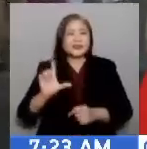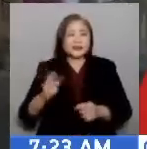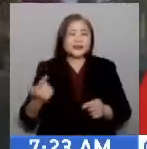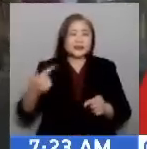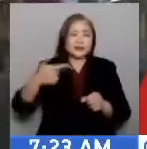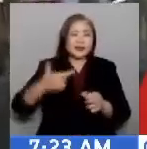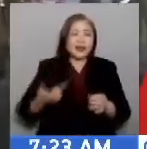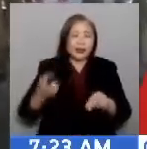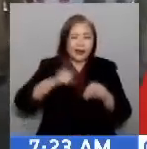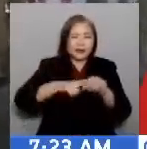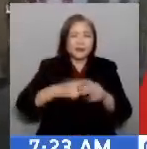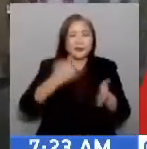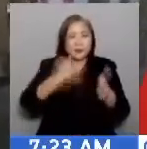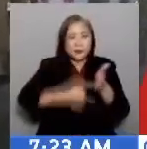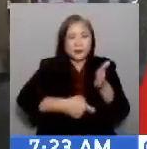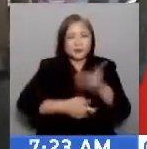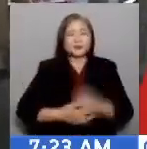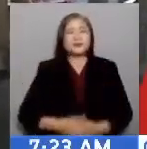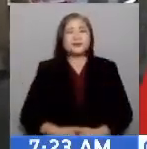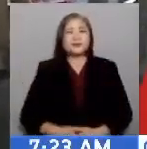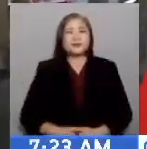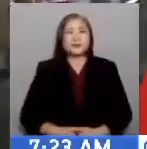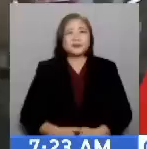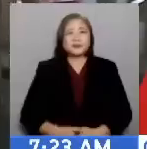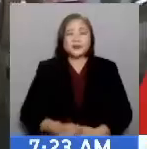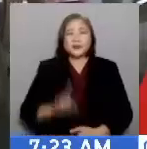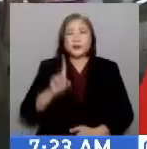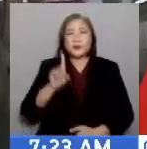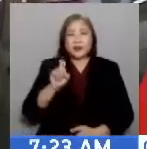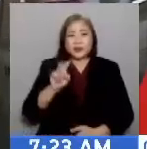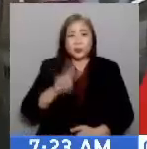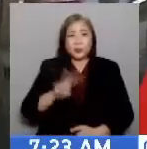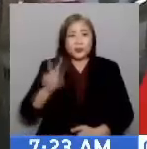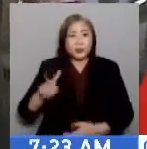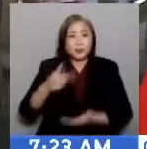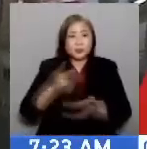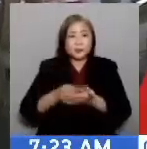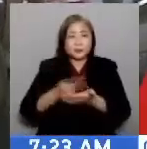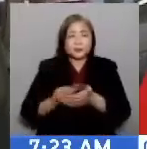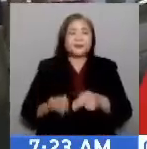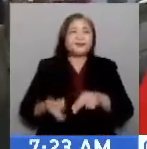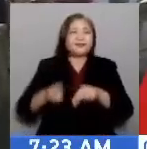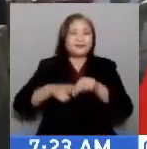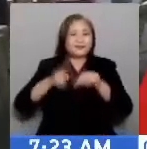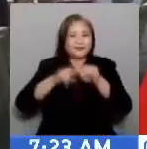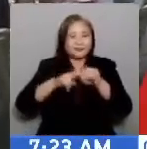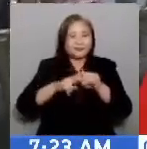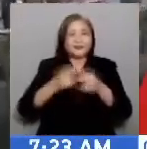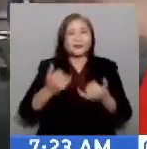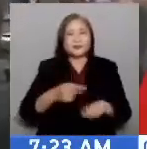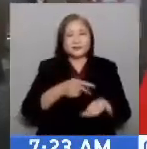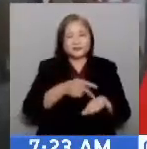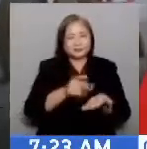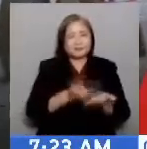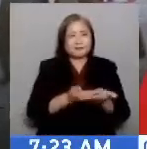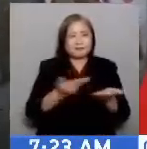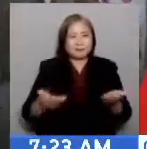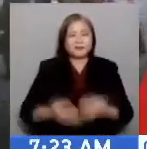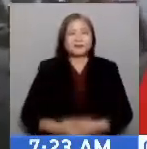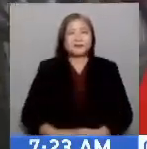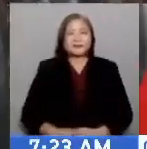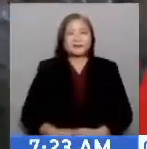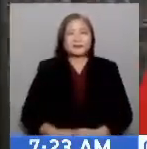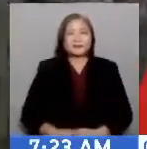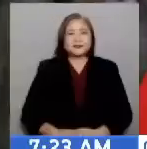na tangke, nasa mahigit 122 pesos ang dadagdag sa babayaran. Ayan. Kaya ho, aalamin natin ang diskarte ng